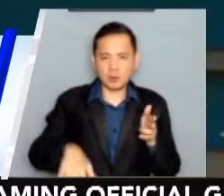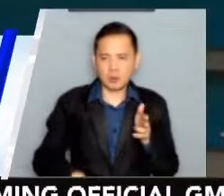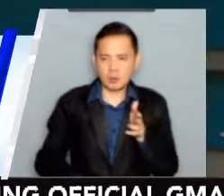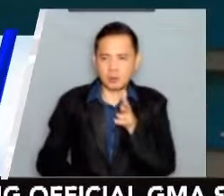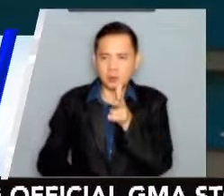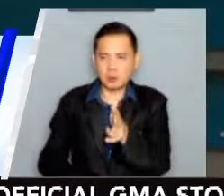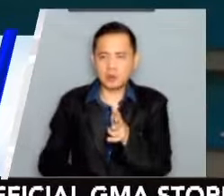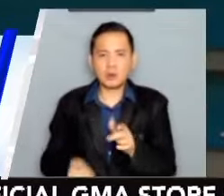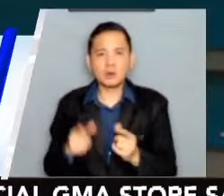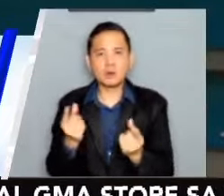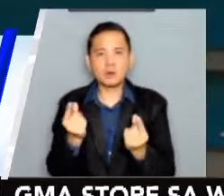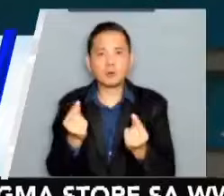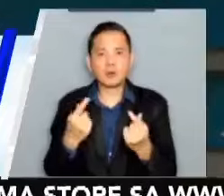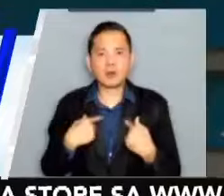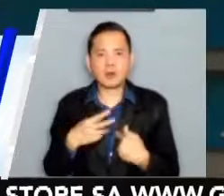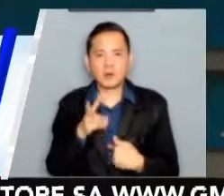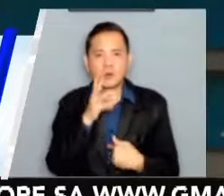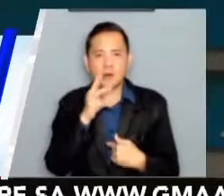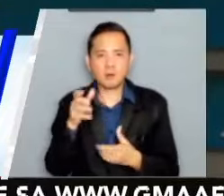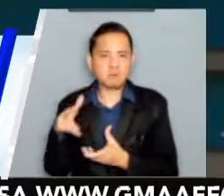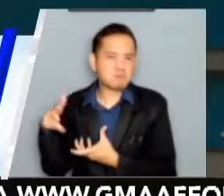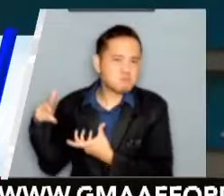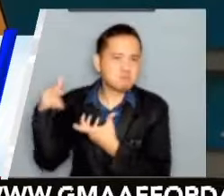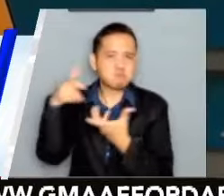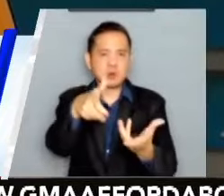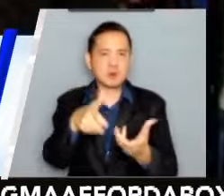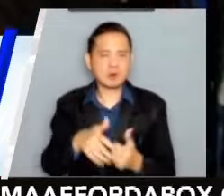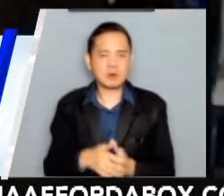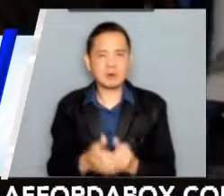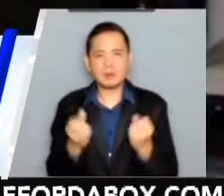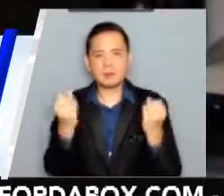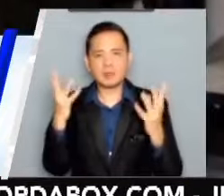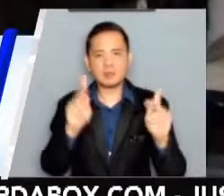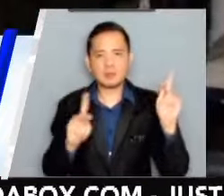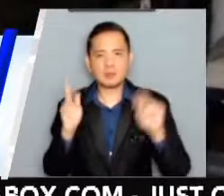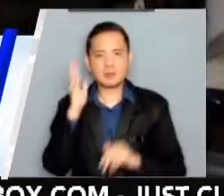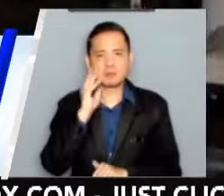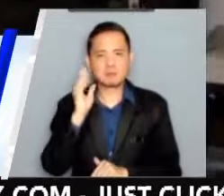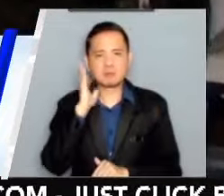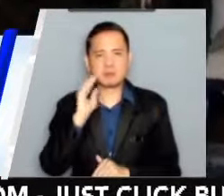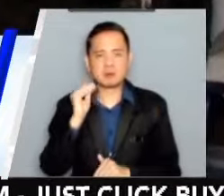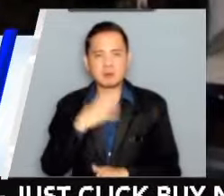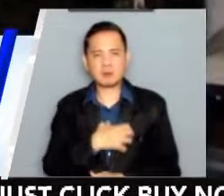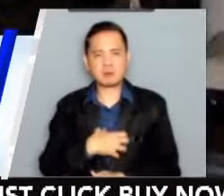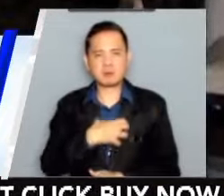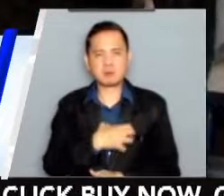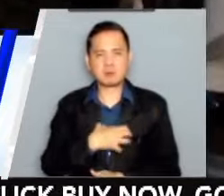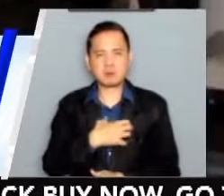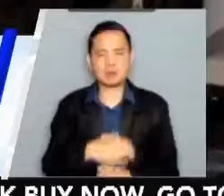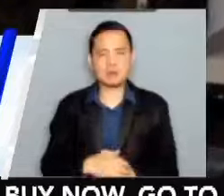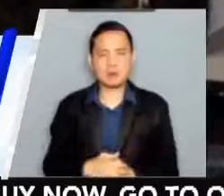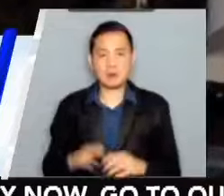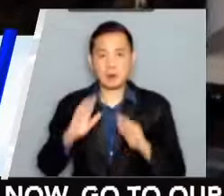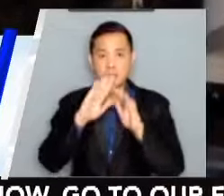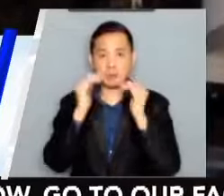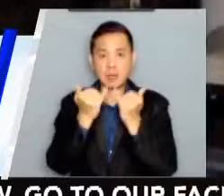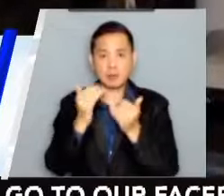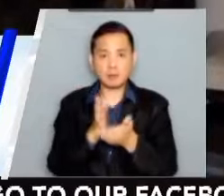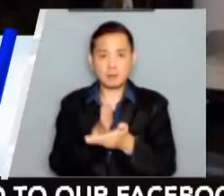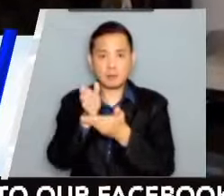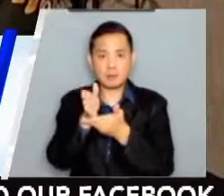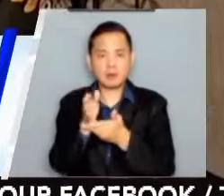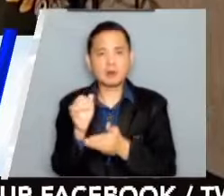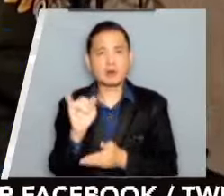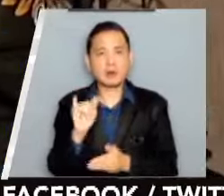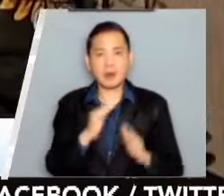po. Marami na pong naka-experience po nun. Kasama ang barangay, pinuntahan namin ang bahay ng nakunan sa video na pumalo